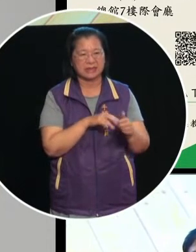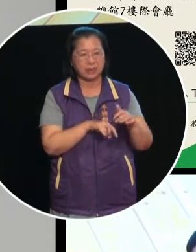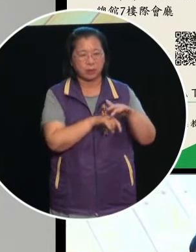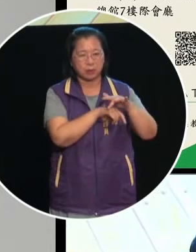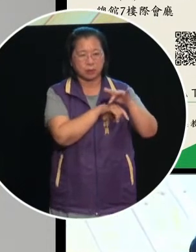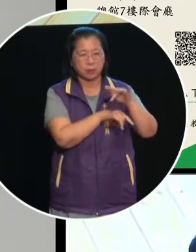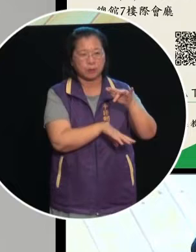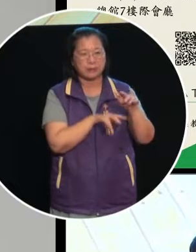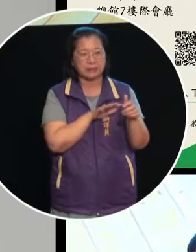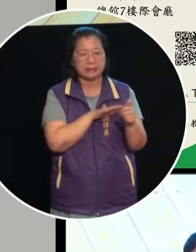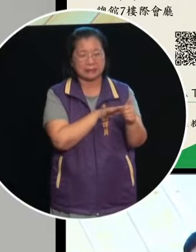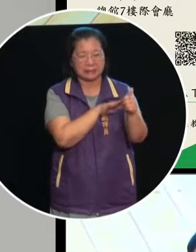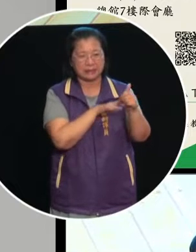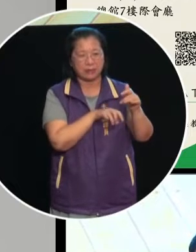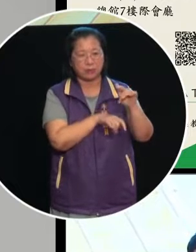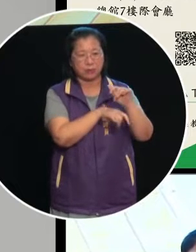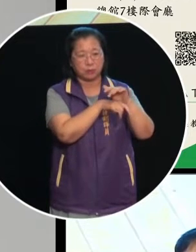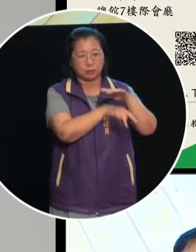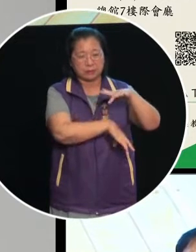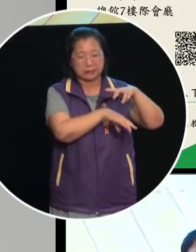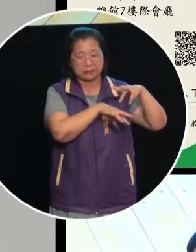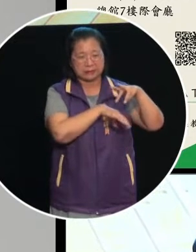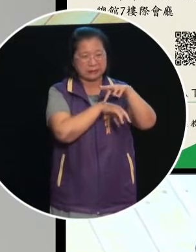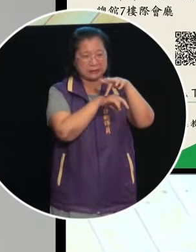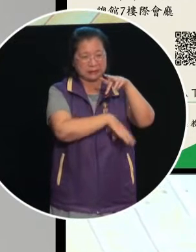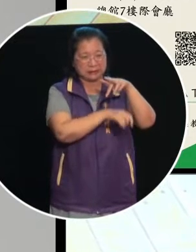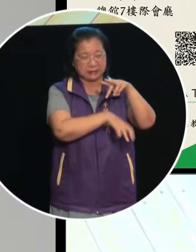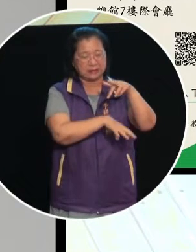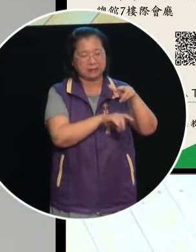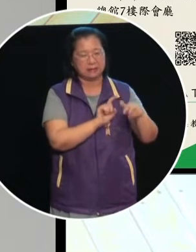域，这个问题非常有直接的关系。